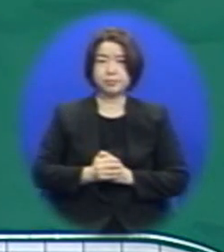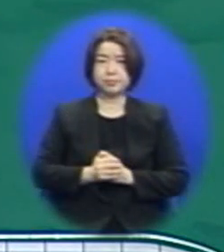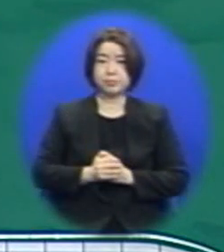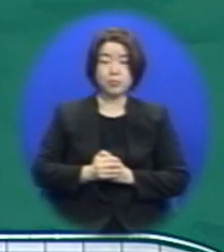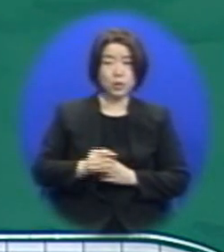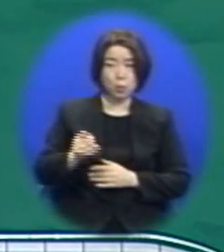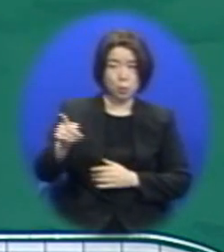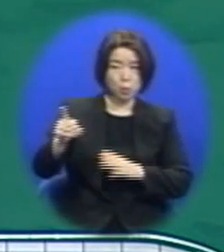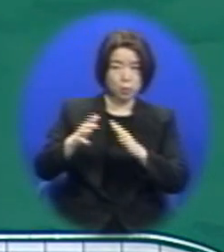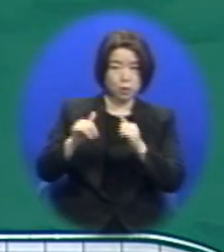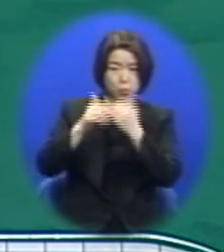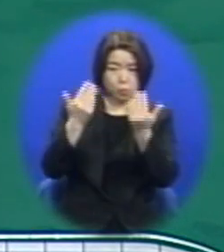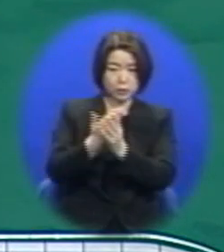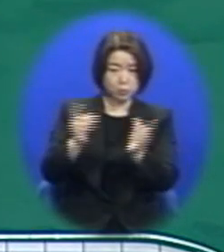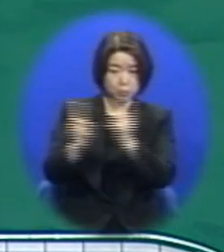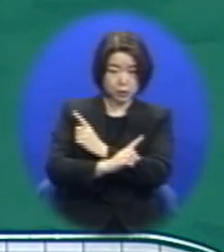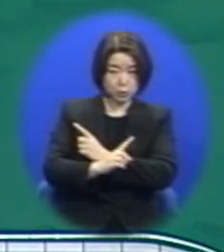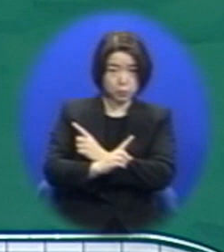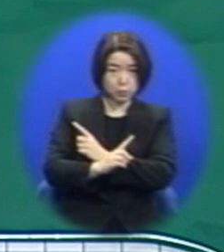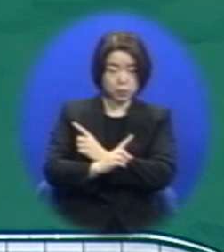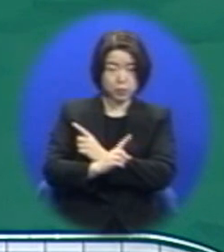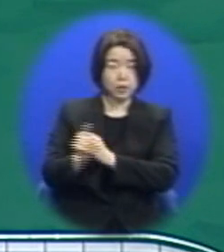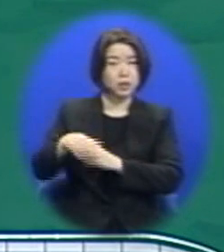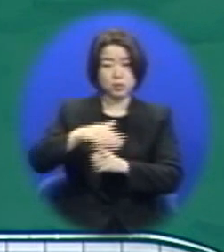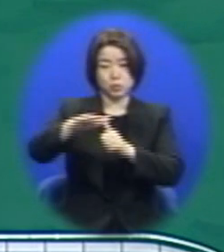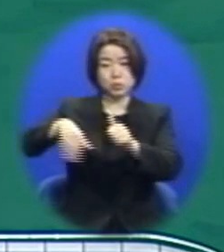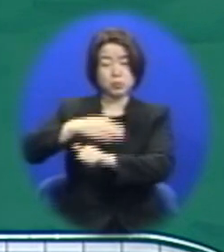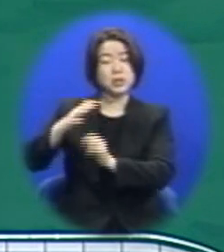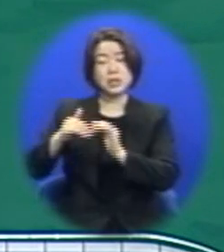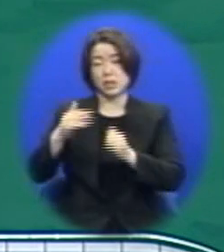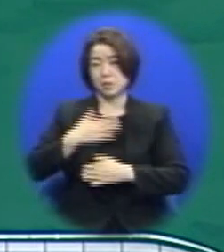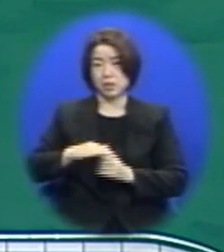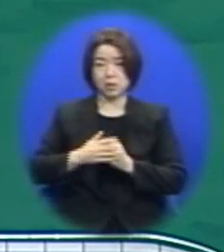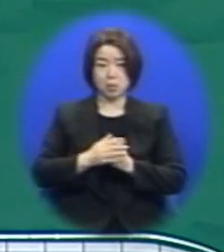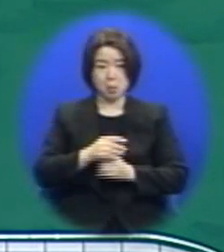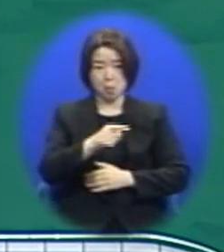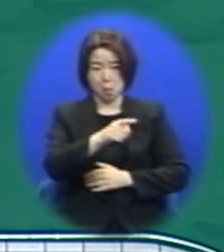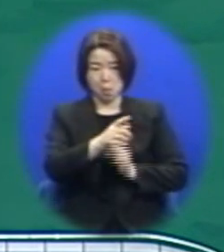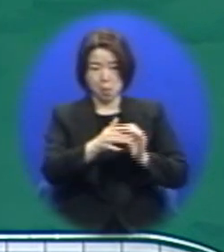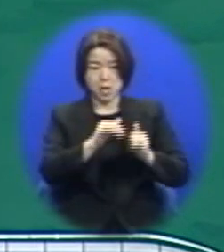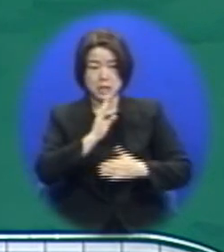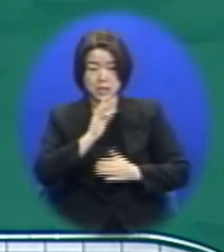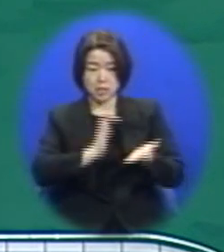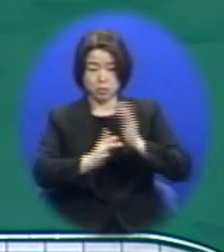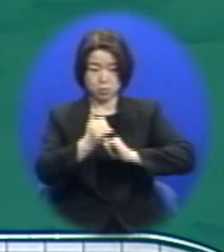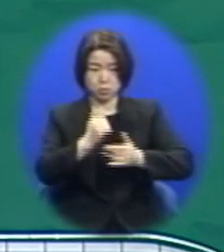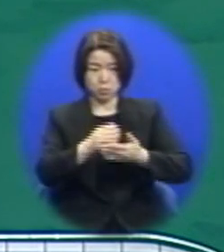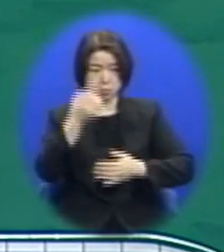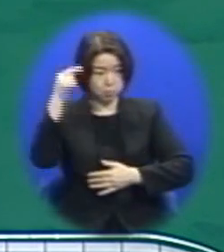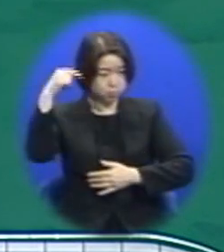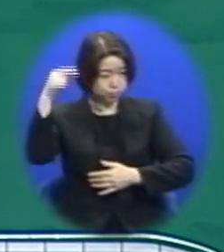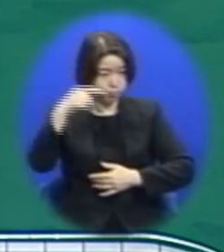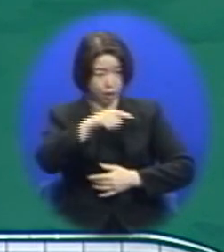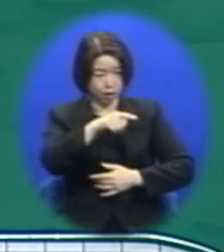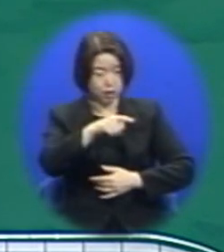저 사람 완전히 변했네. 저 사람은 진짜 예수에게 미쳤나 봐.